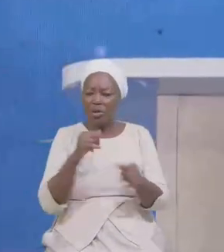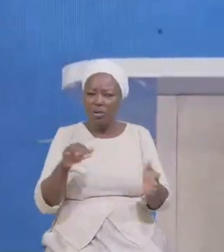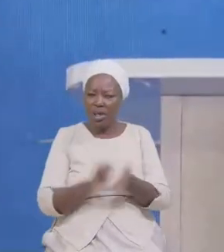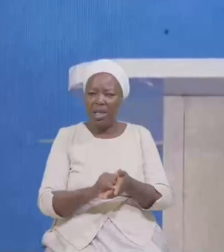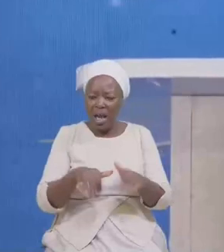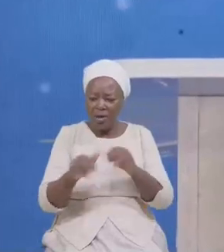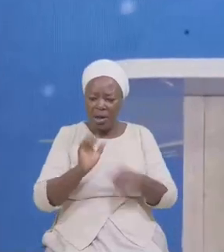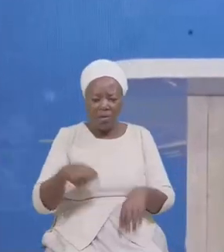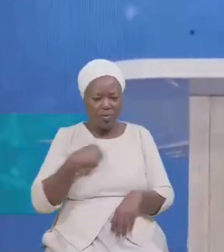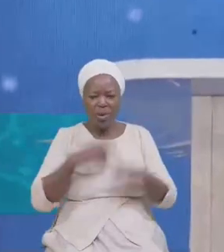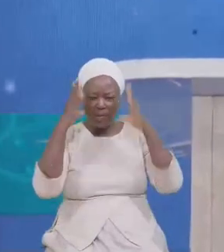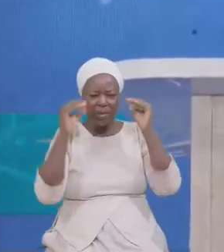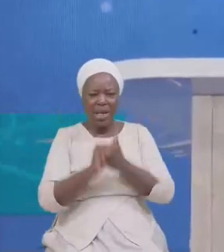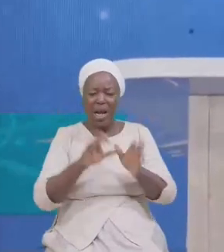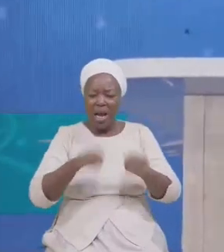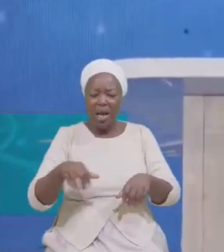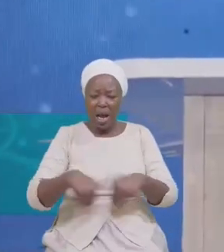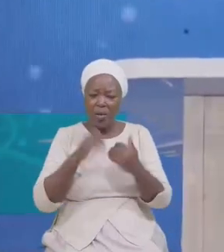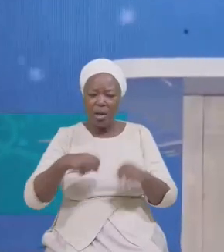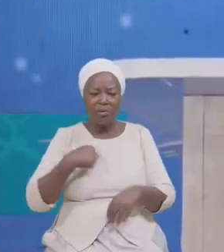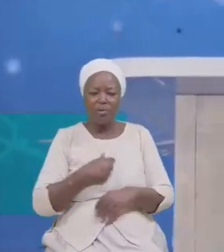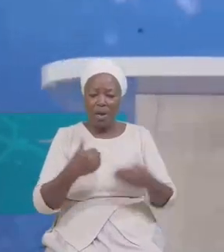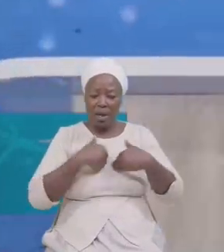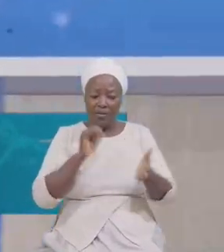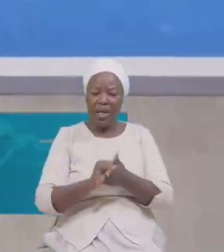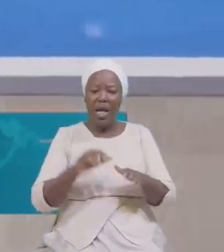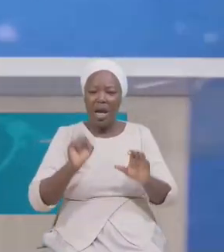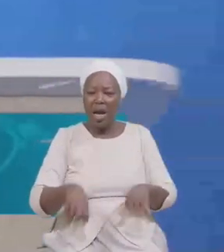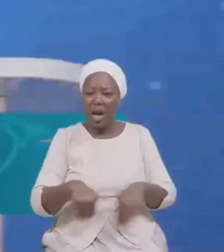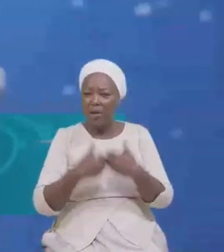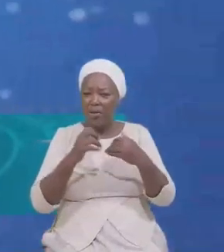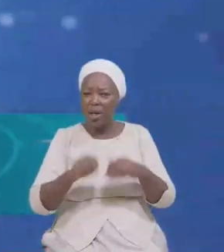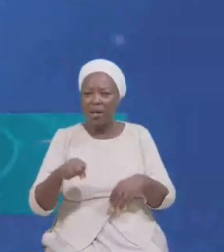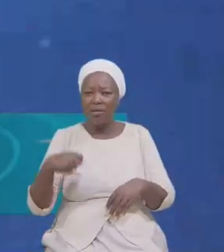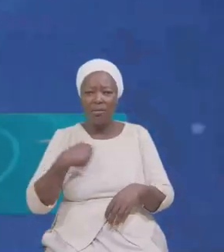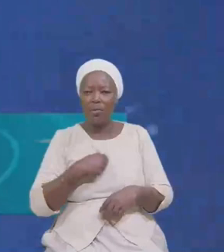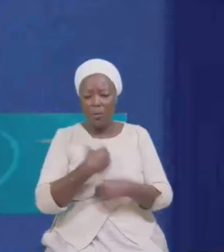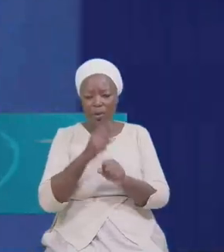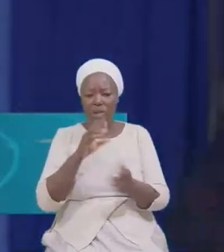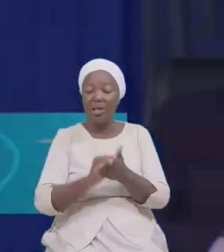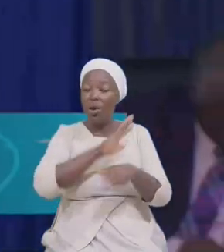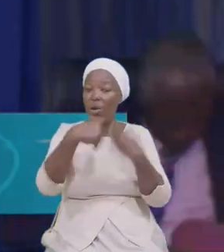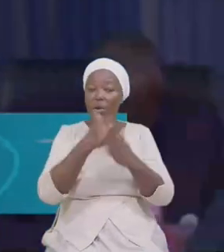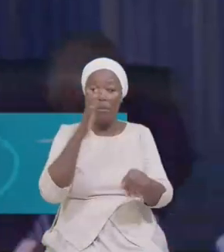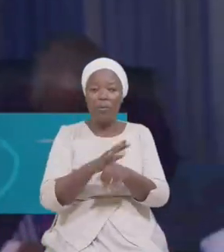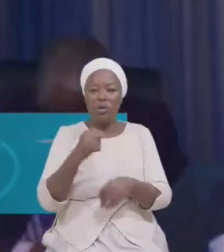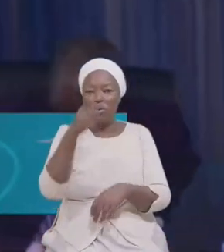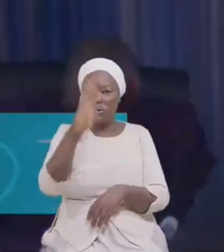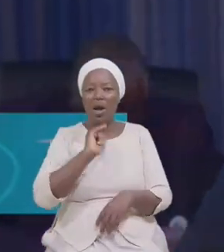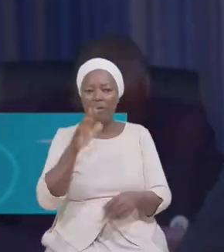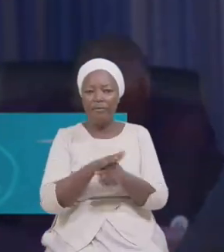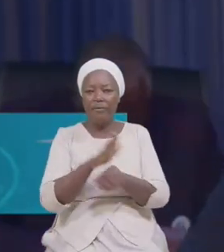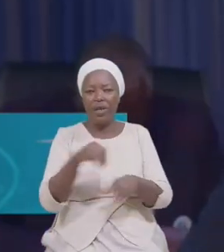comment posséder cela, comment recevoir cela, comment nous rassurer que toutes les promesses de Dieu sont accomplies dans nos